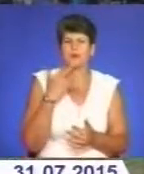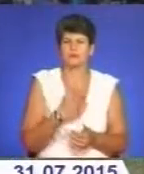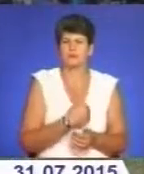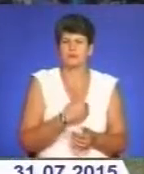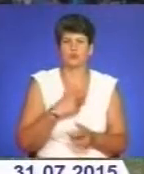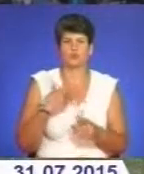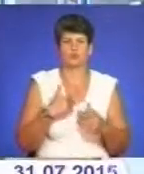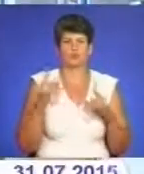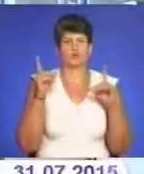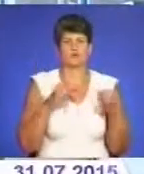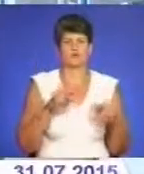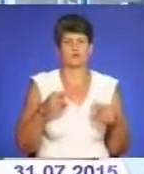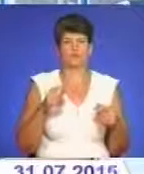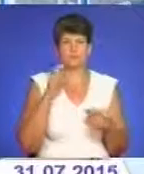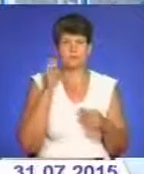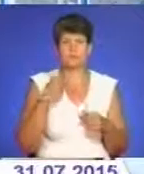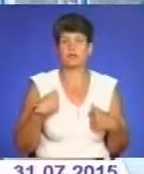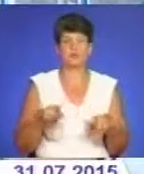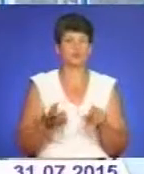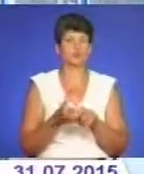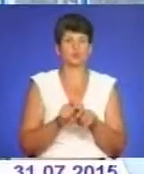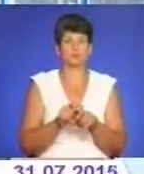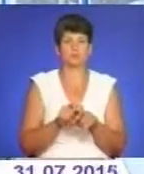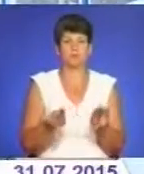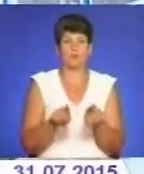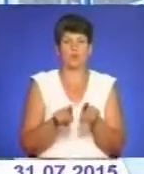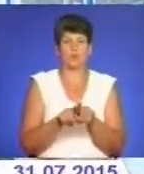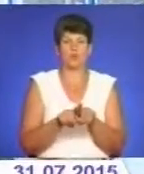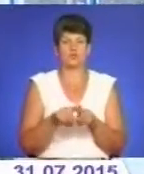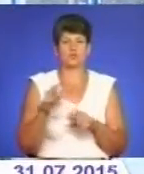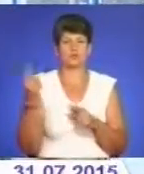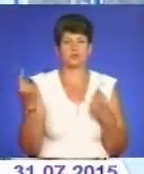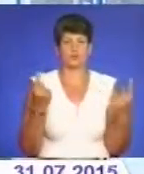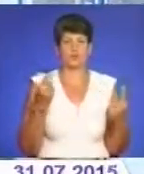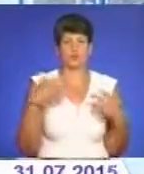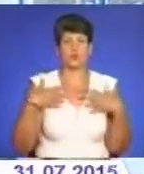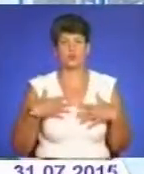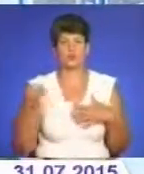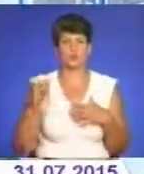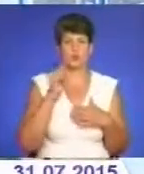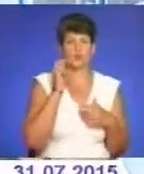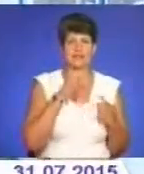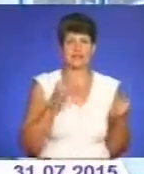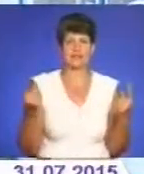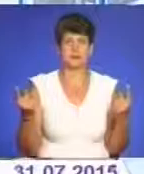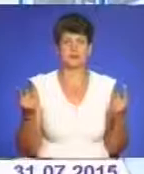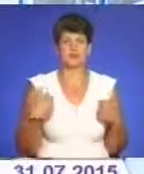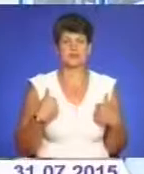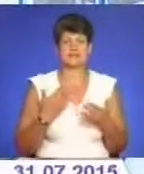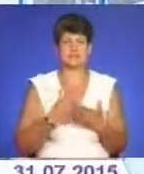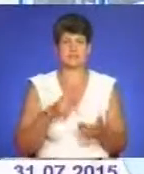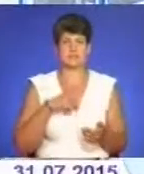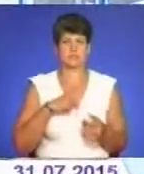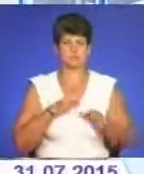Україну. Ми дуже схожі друг друга. Грузія і Україна. Такий у нас є бойовий